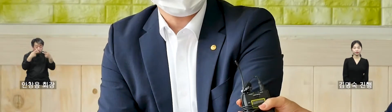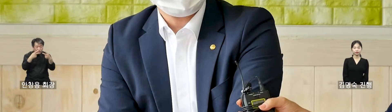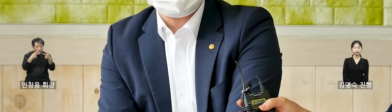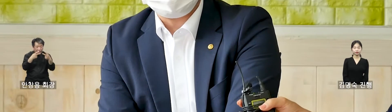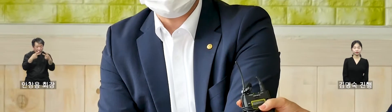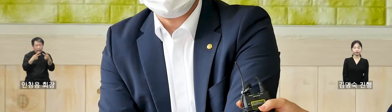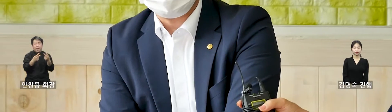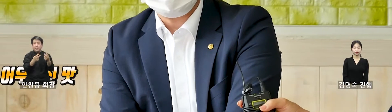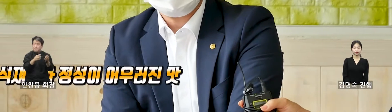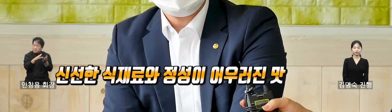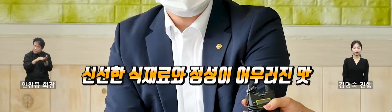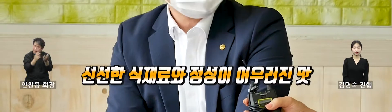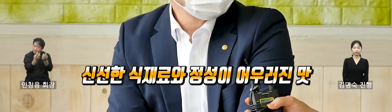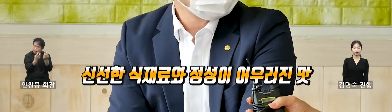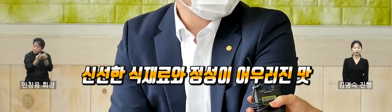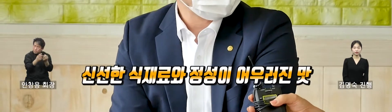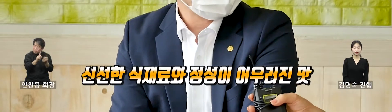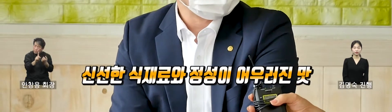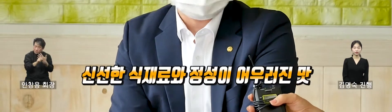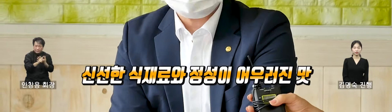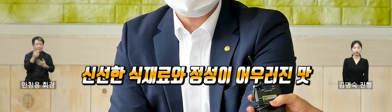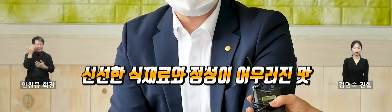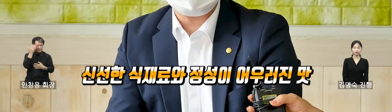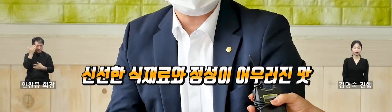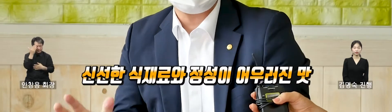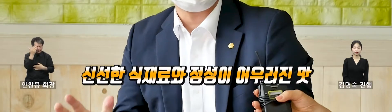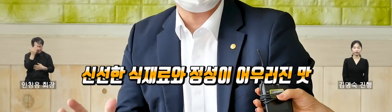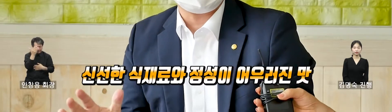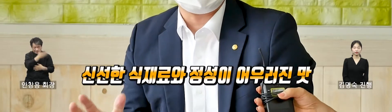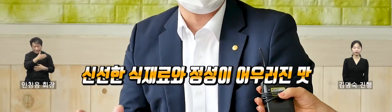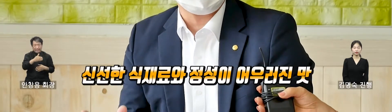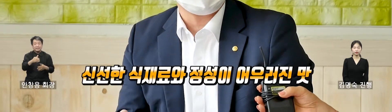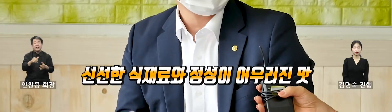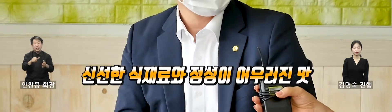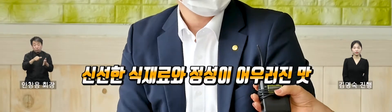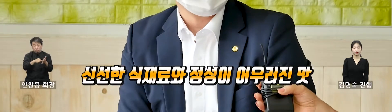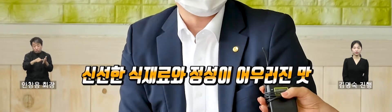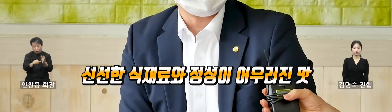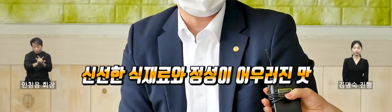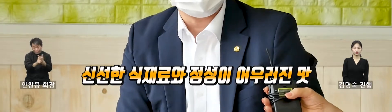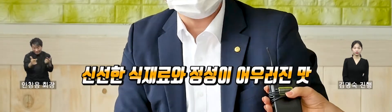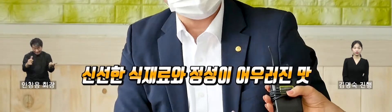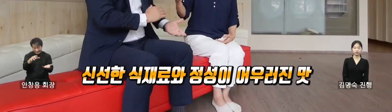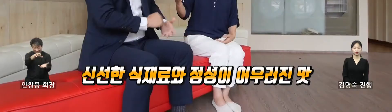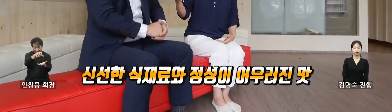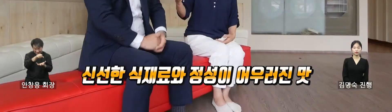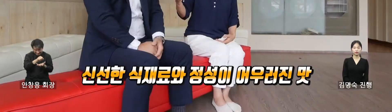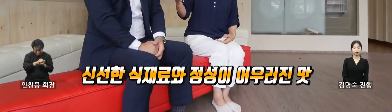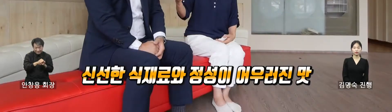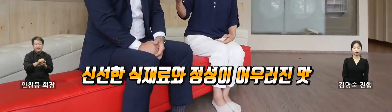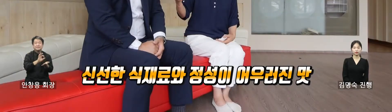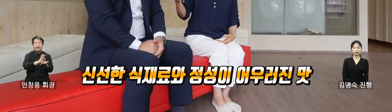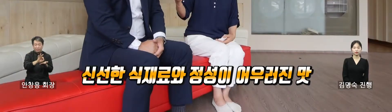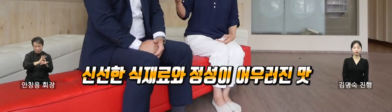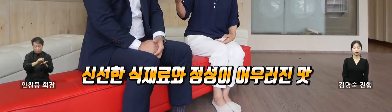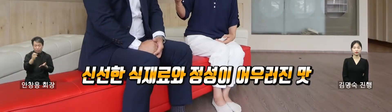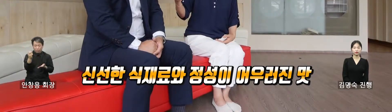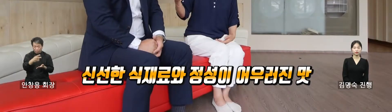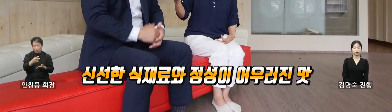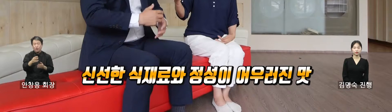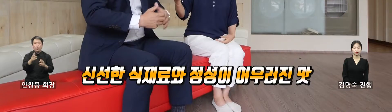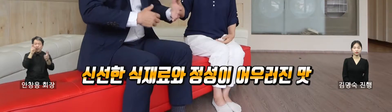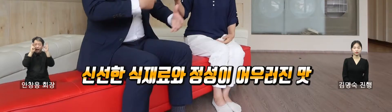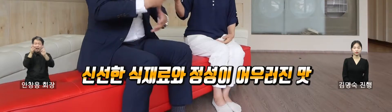예. 아마도 신선한 예. 식재료를 바탕으로 우리 대표님의 예.